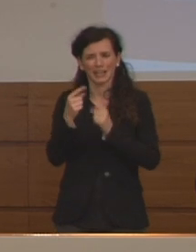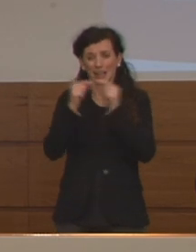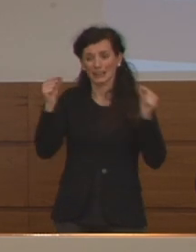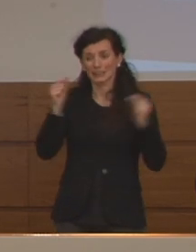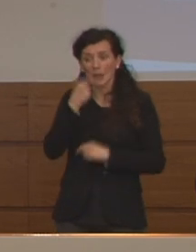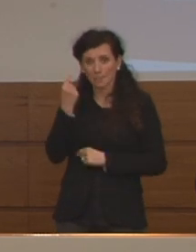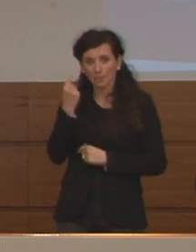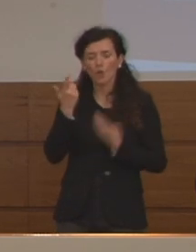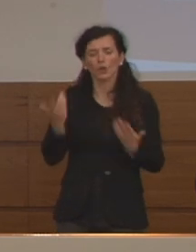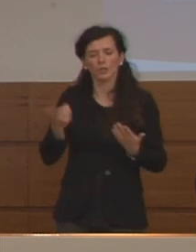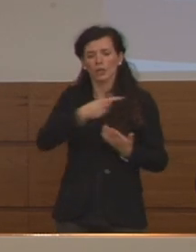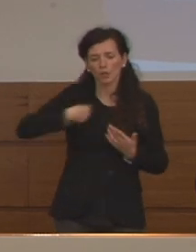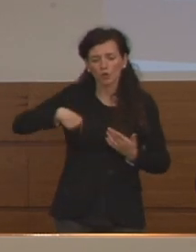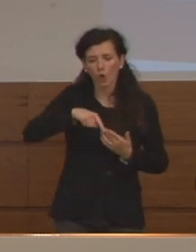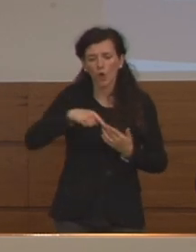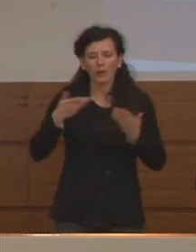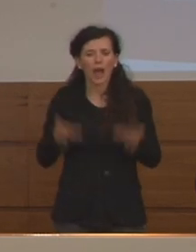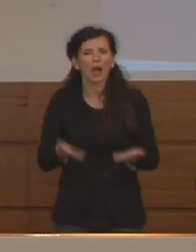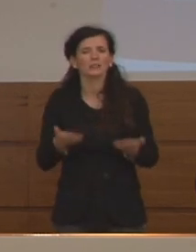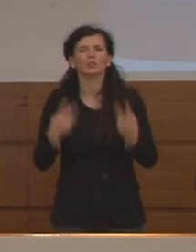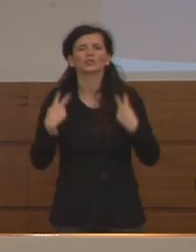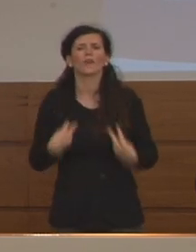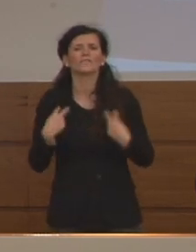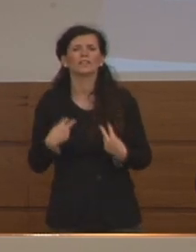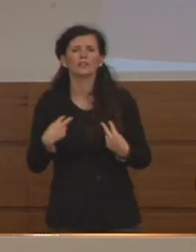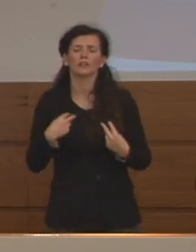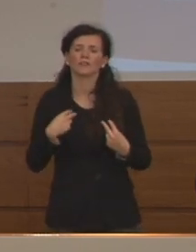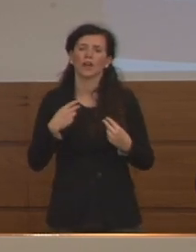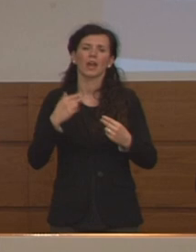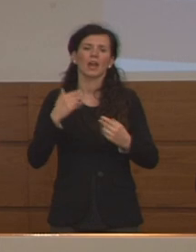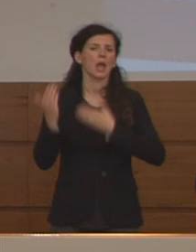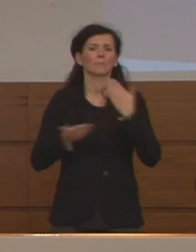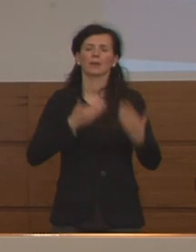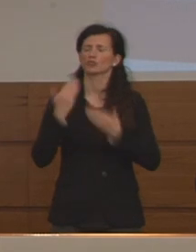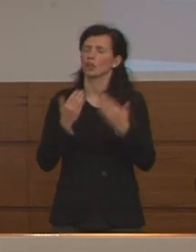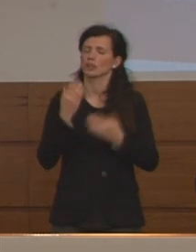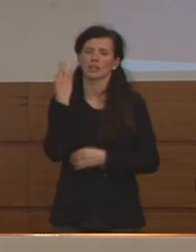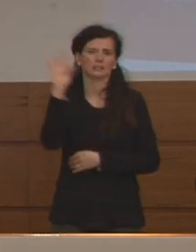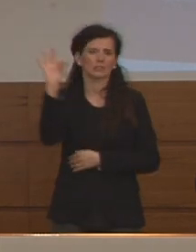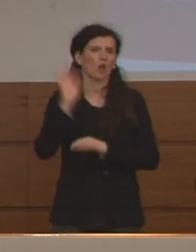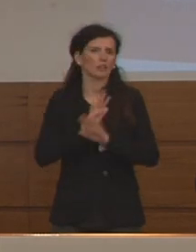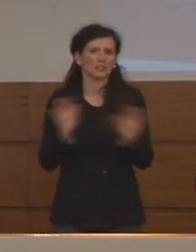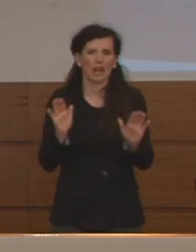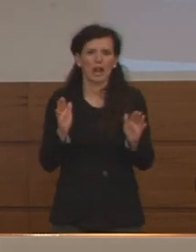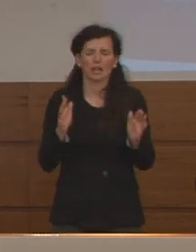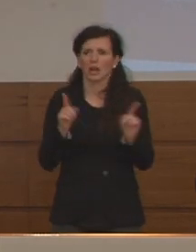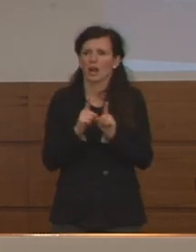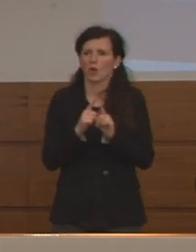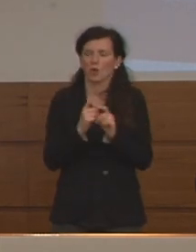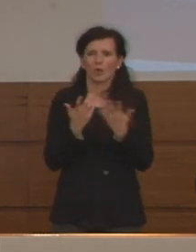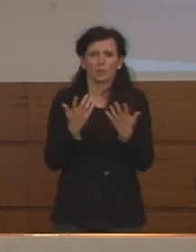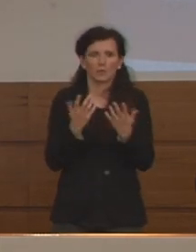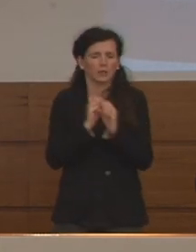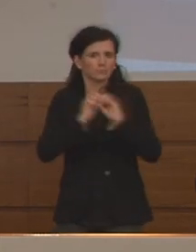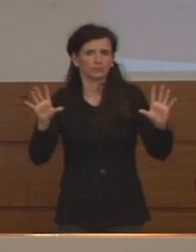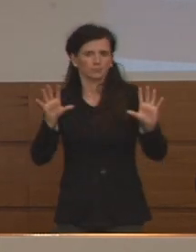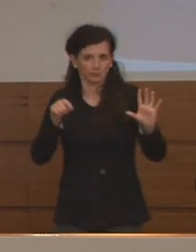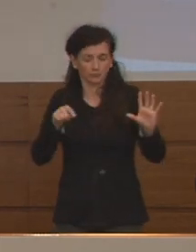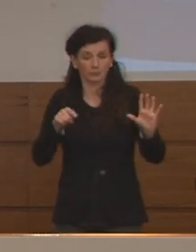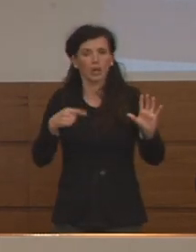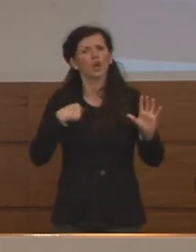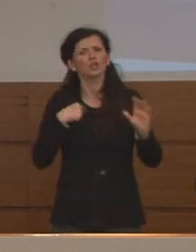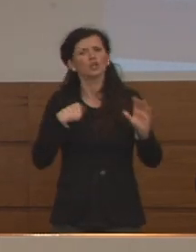stiamo vivendo una emergenza straordinaria talvolta non le nascondo che io sono molto sorpreso dal fatto che